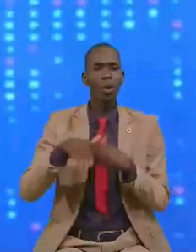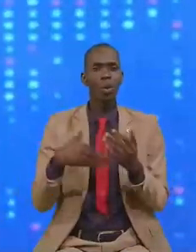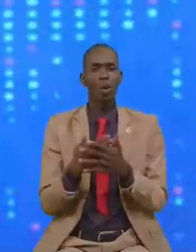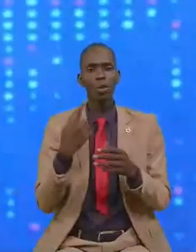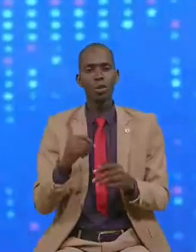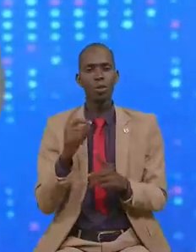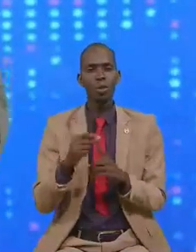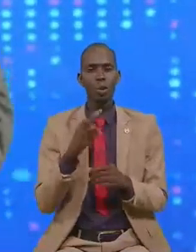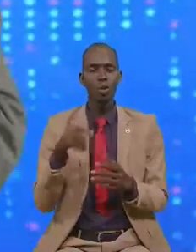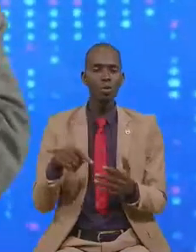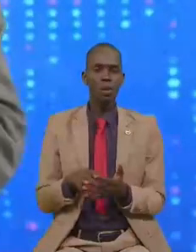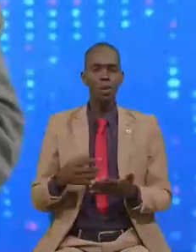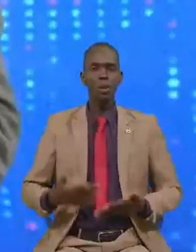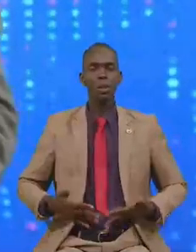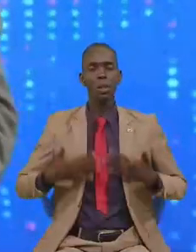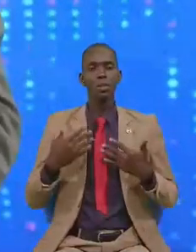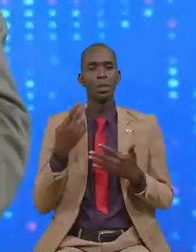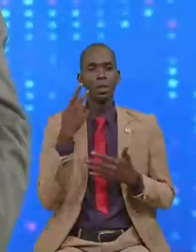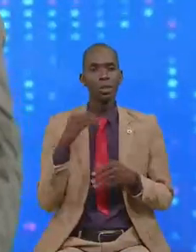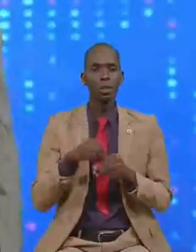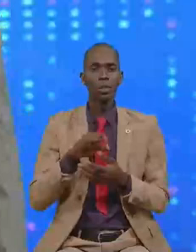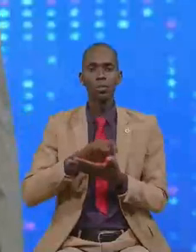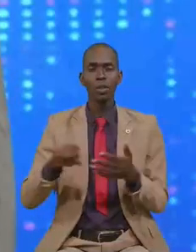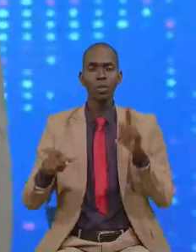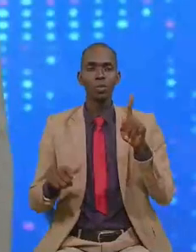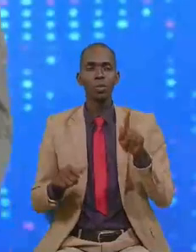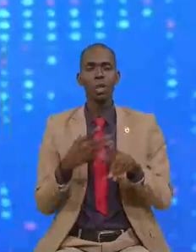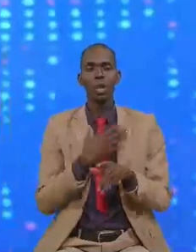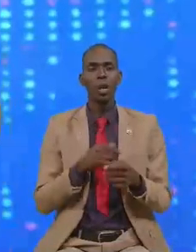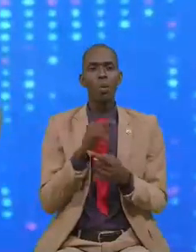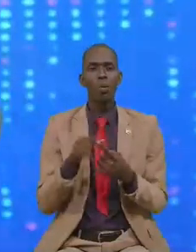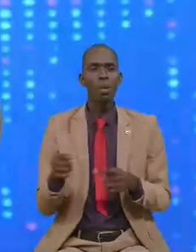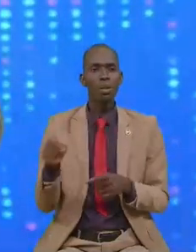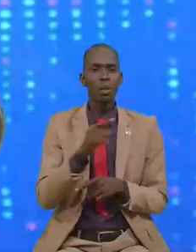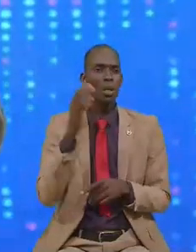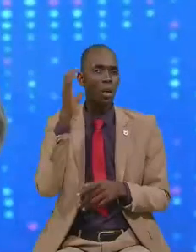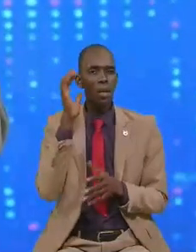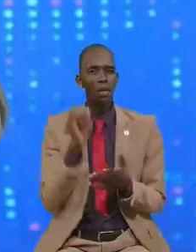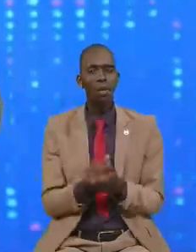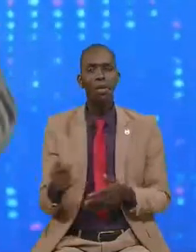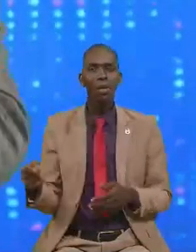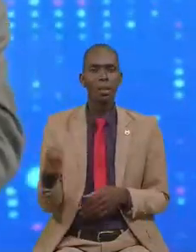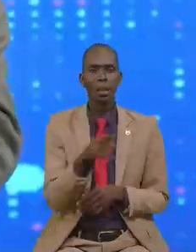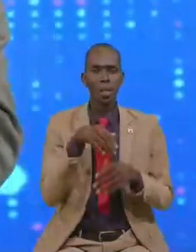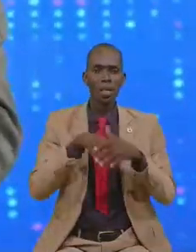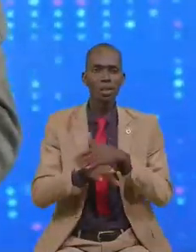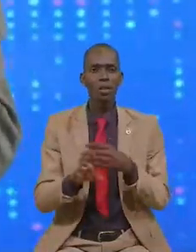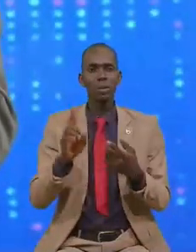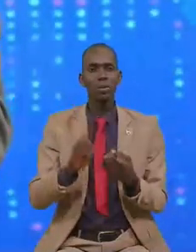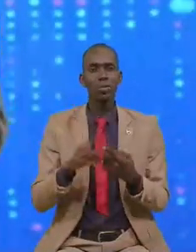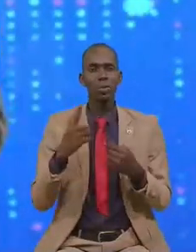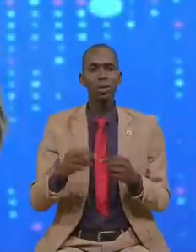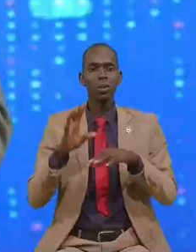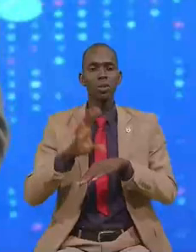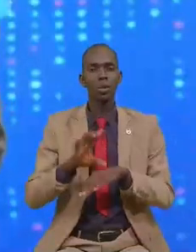vie. Verset 21, Actes 5, 20 et 21. Verset 21, ayant entendu cela, ils entraient dès le matin dans le temple